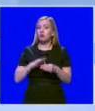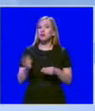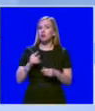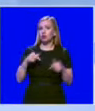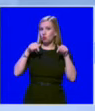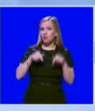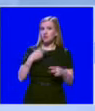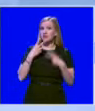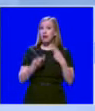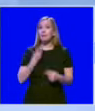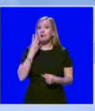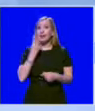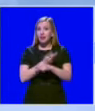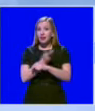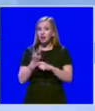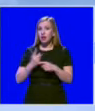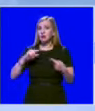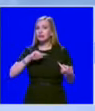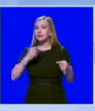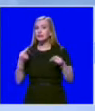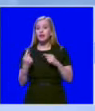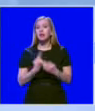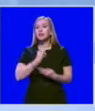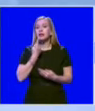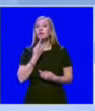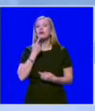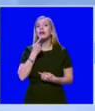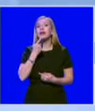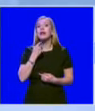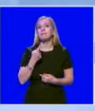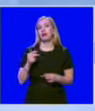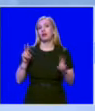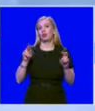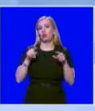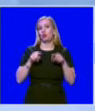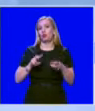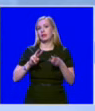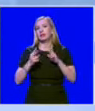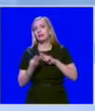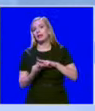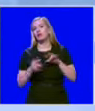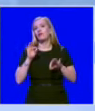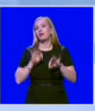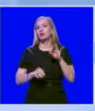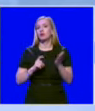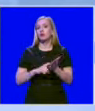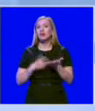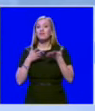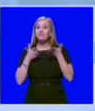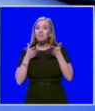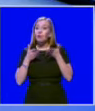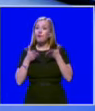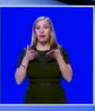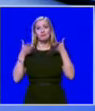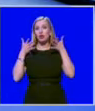3 часа скандали и то само за името на измененията в изборния кодекс? Точно това е грозната истерия,